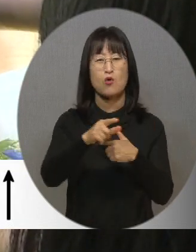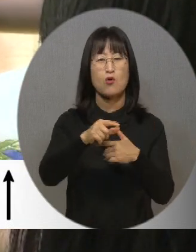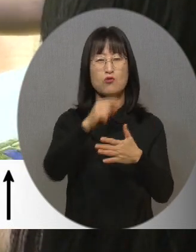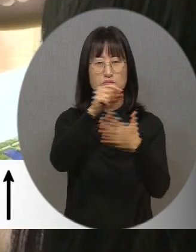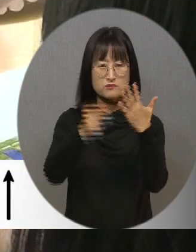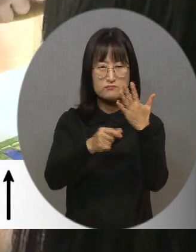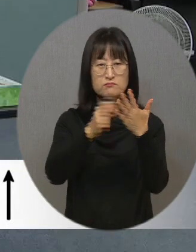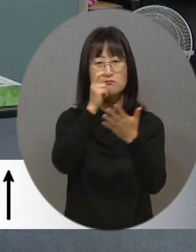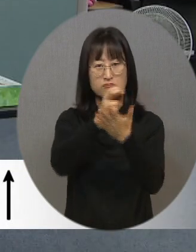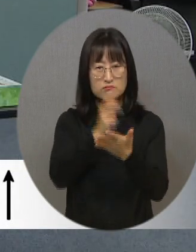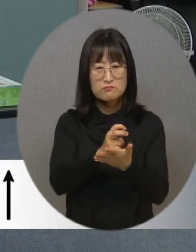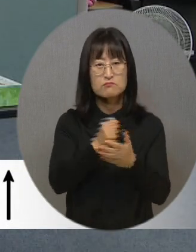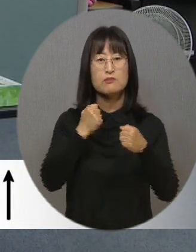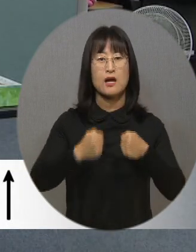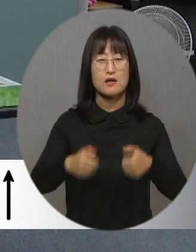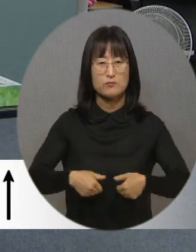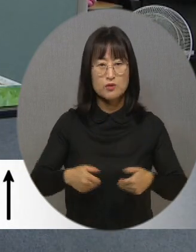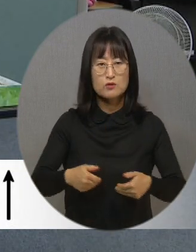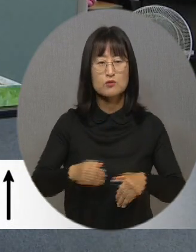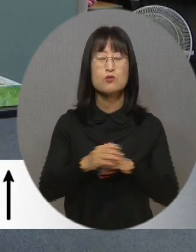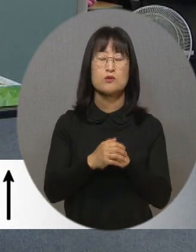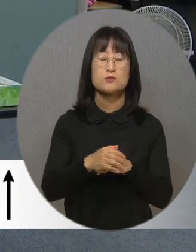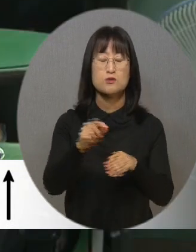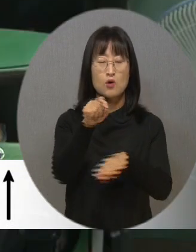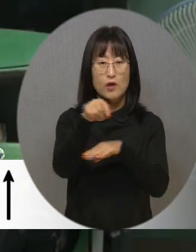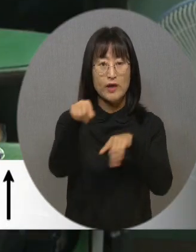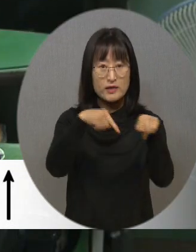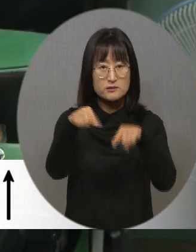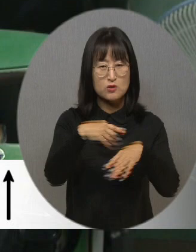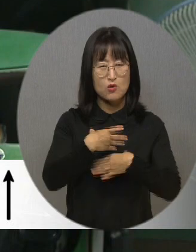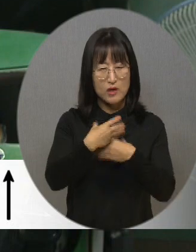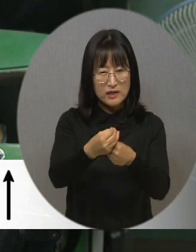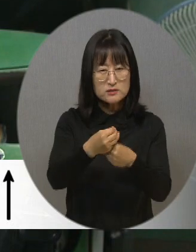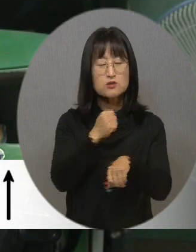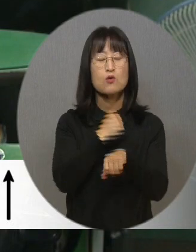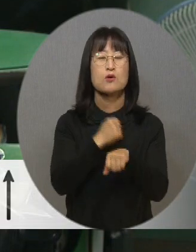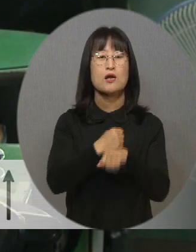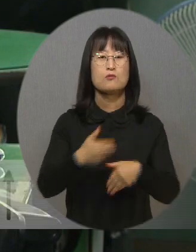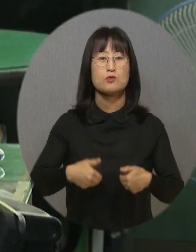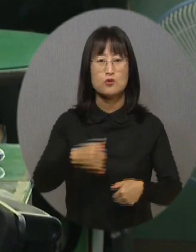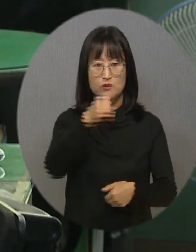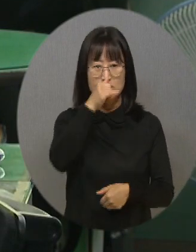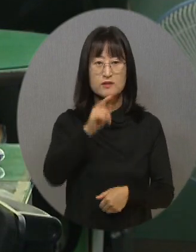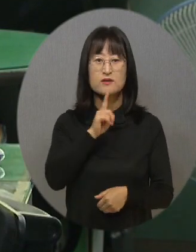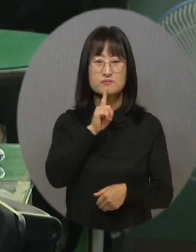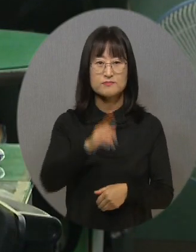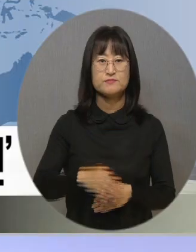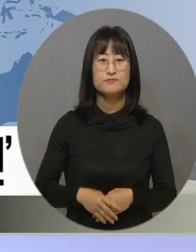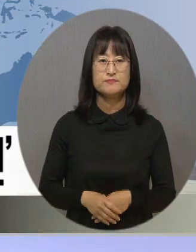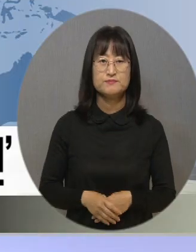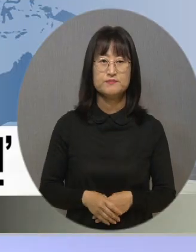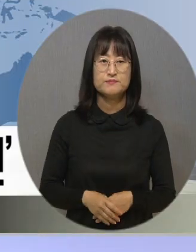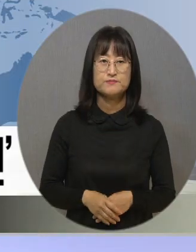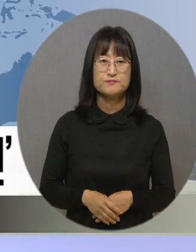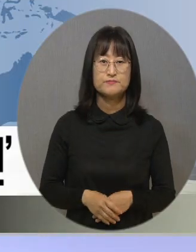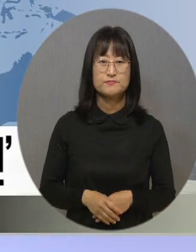행정처분 등 실효성 있는 방안을 마련해 서비스 가격을 안정시켜야 한다고 주문했습니다.